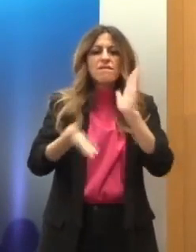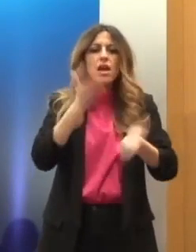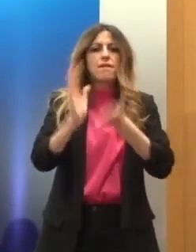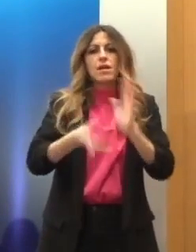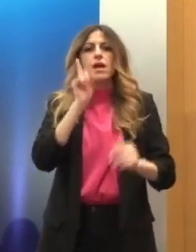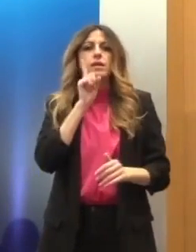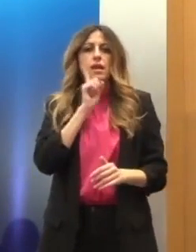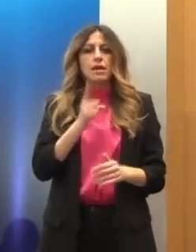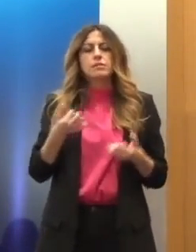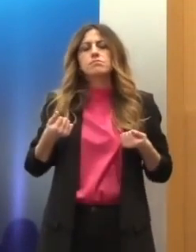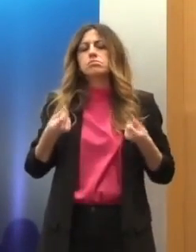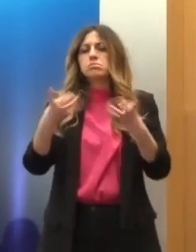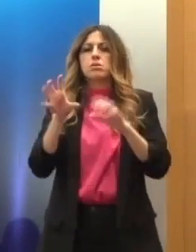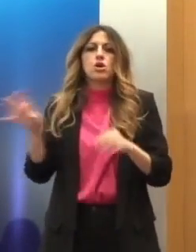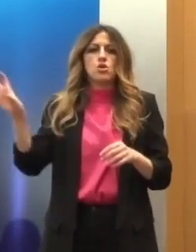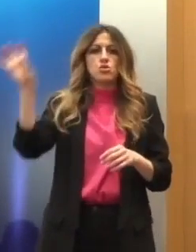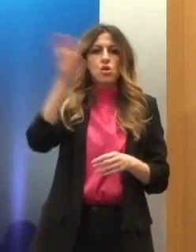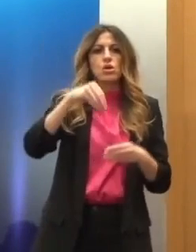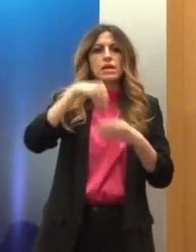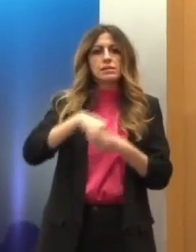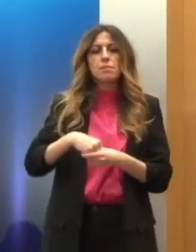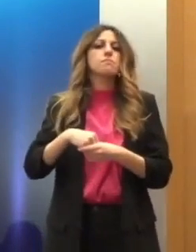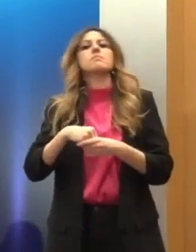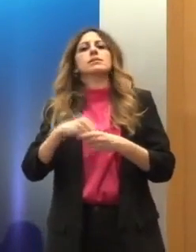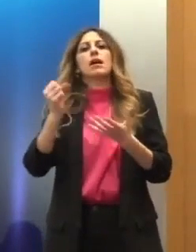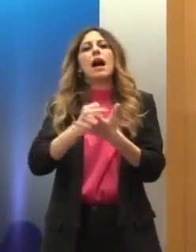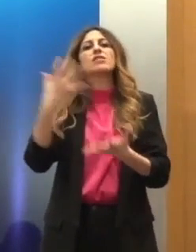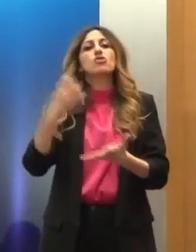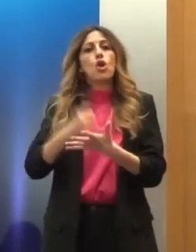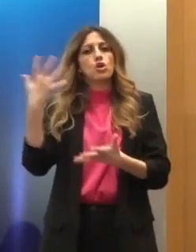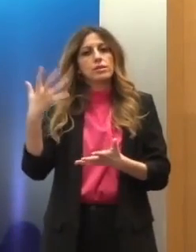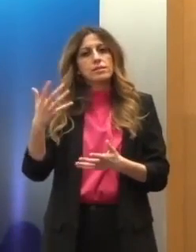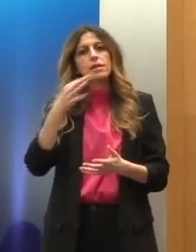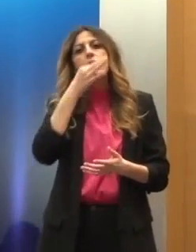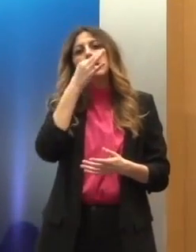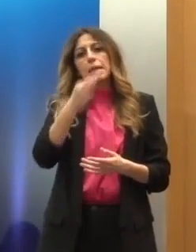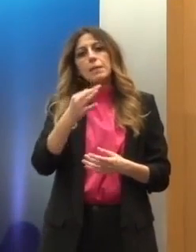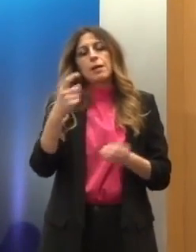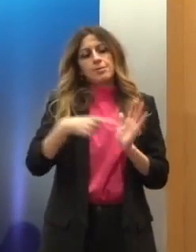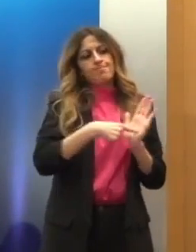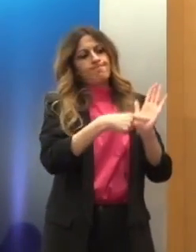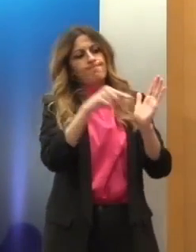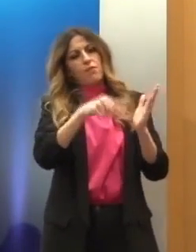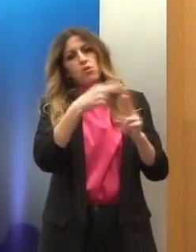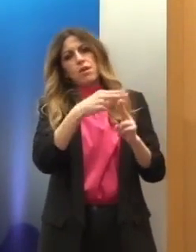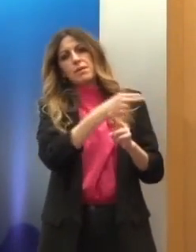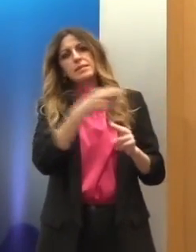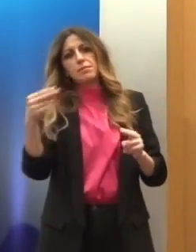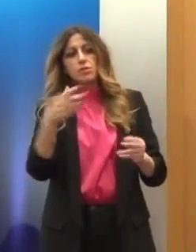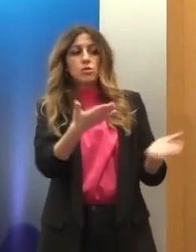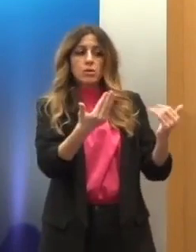Πλειάδα χωρών κατά τη διαδικασία της Οικουμενικής Περιοδικής Αξιολόγησης ανέδειξαν το θέμα και κάλεσαν τη χώρα να κυρώσει τη Σύμβαση του Συμβουλίου της